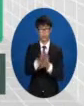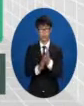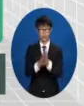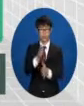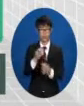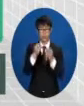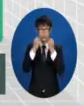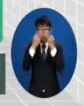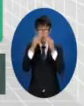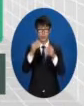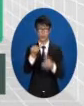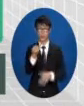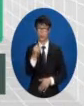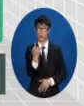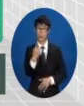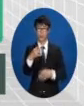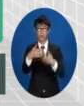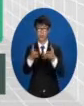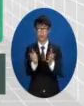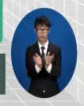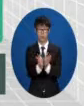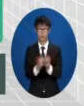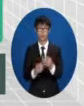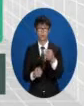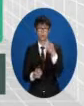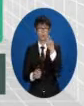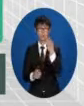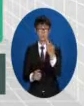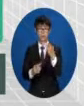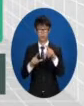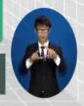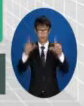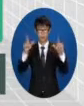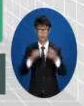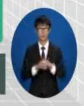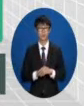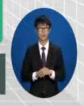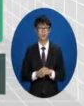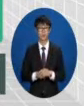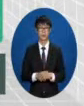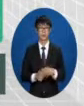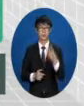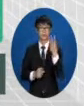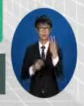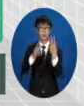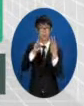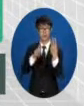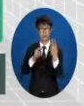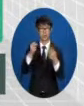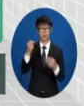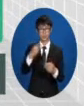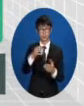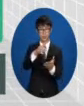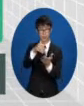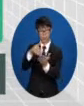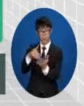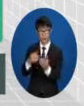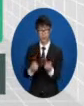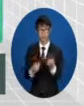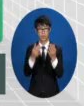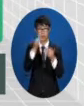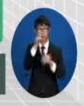천안시 새마을회는 지난 13일 천안시 새마을회관에서 3R 자원 다시 모으기 행사를 가졌습니다.